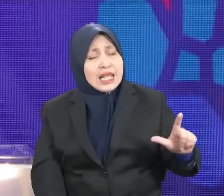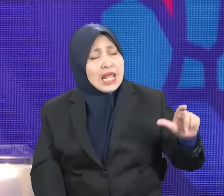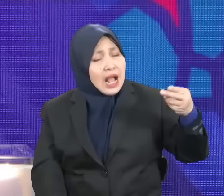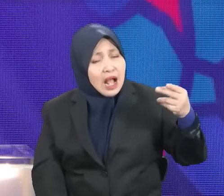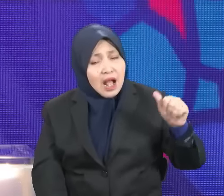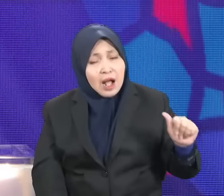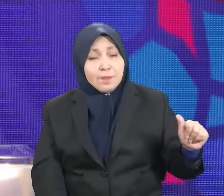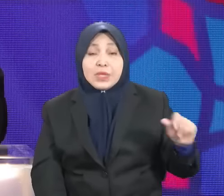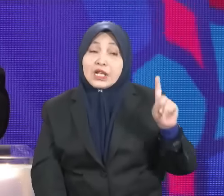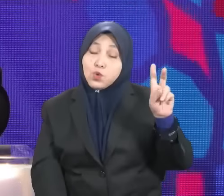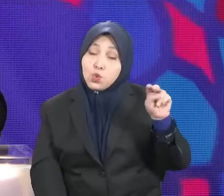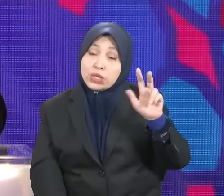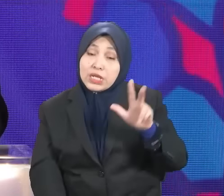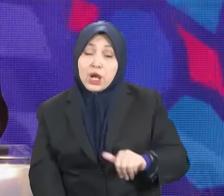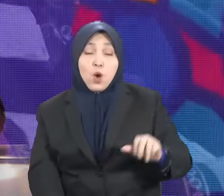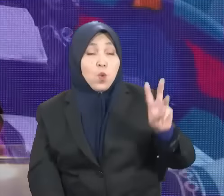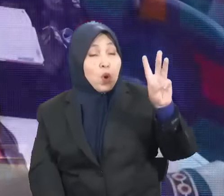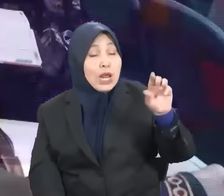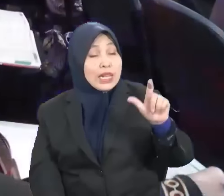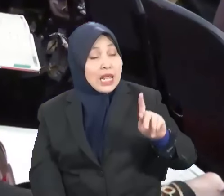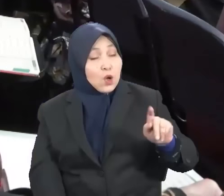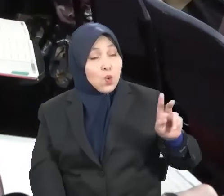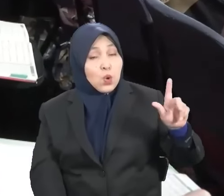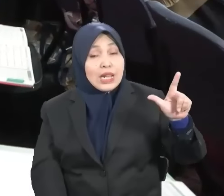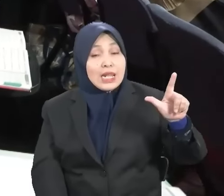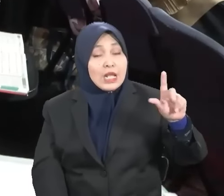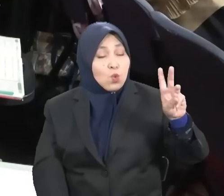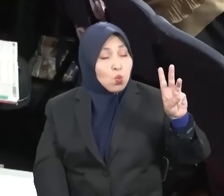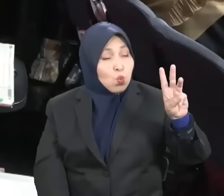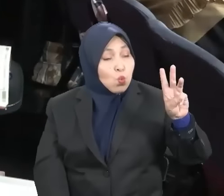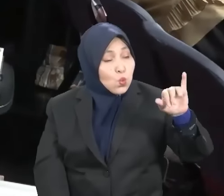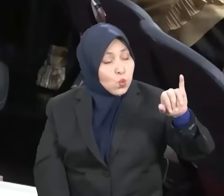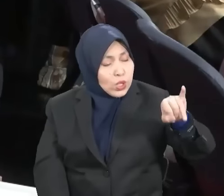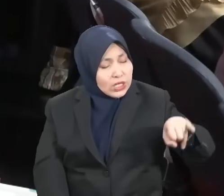1 2 3 walikulli